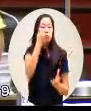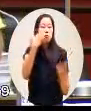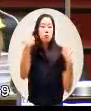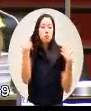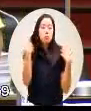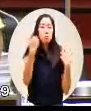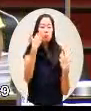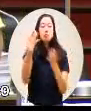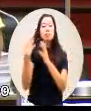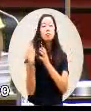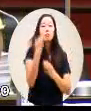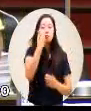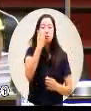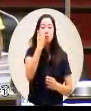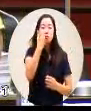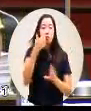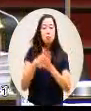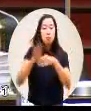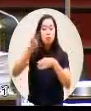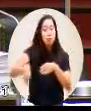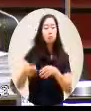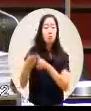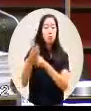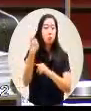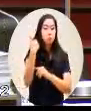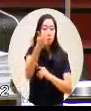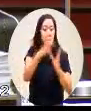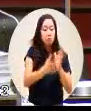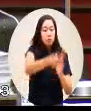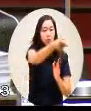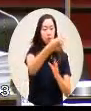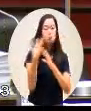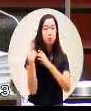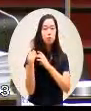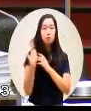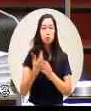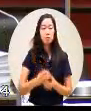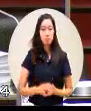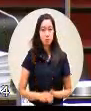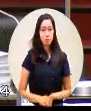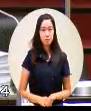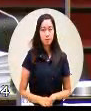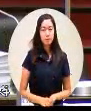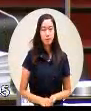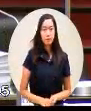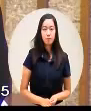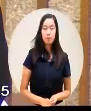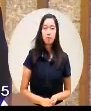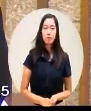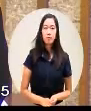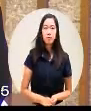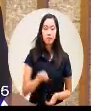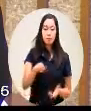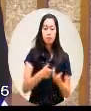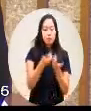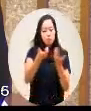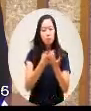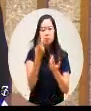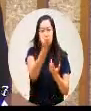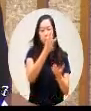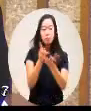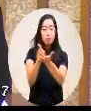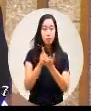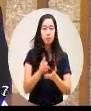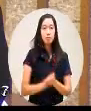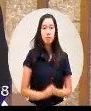任？是刘亚平没负责任，还是小弟弟没负责任？ 我想这个是有分两种租借，一种就